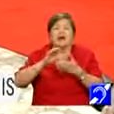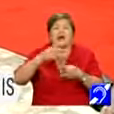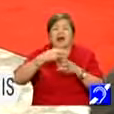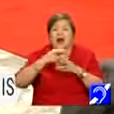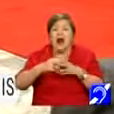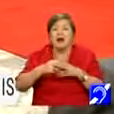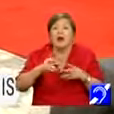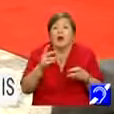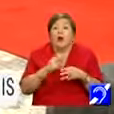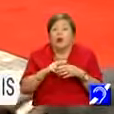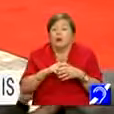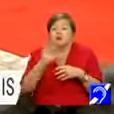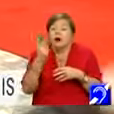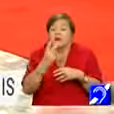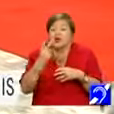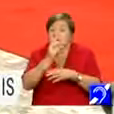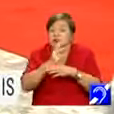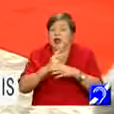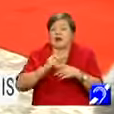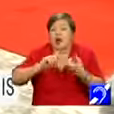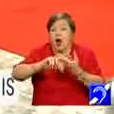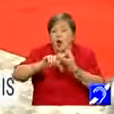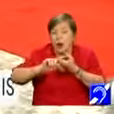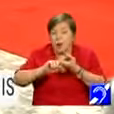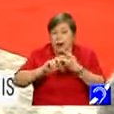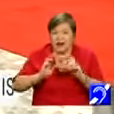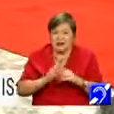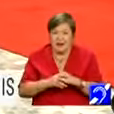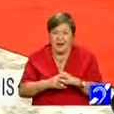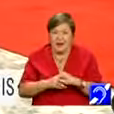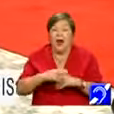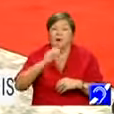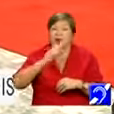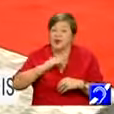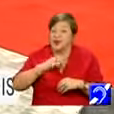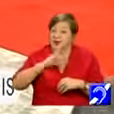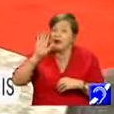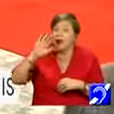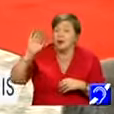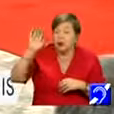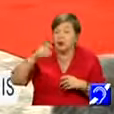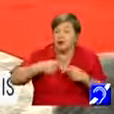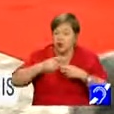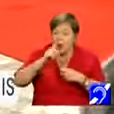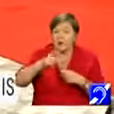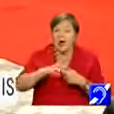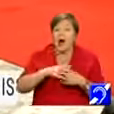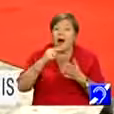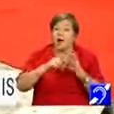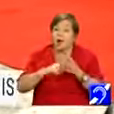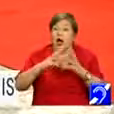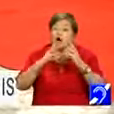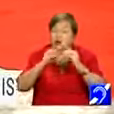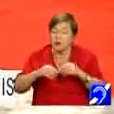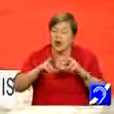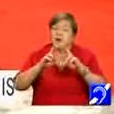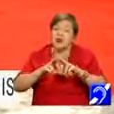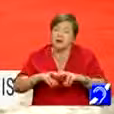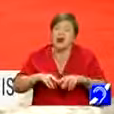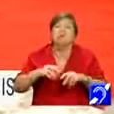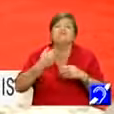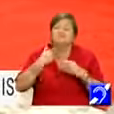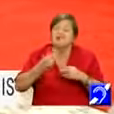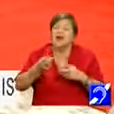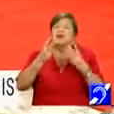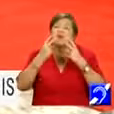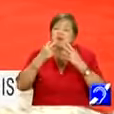în care cele două state vor colabora cu prioritate. De altfel, președintele Republicii Moldova a arătat că România rămâne principalul sprijin pentru țara